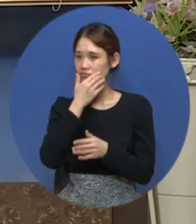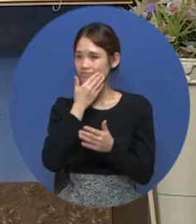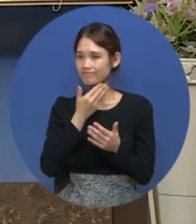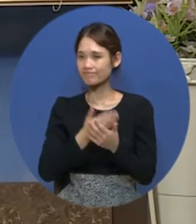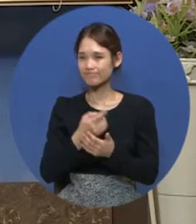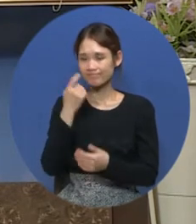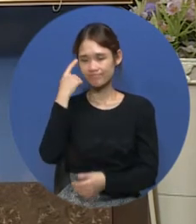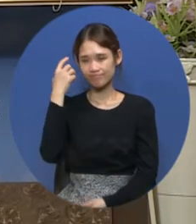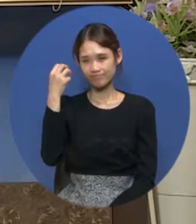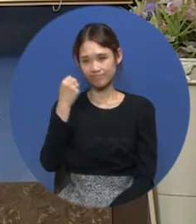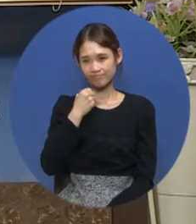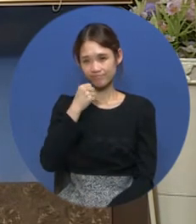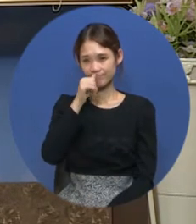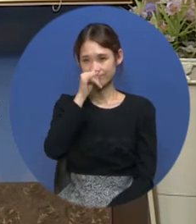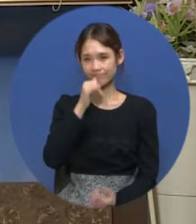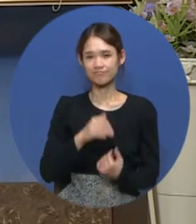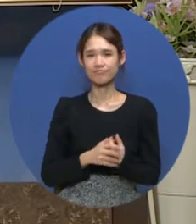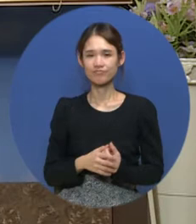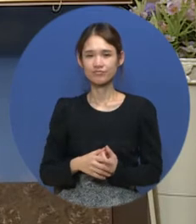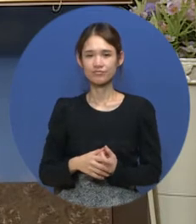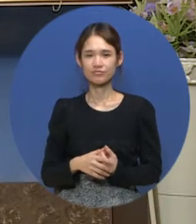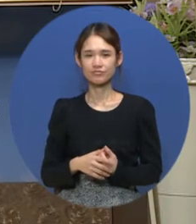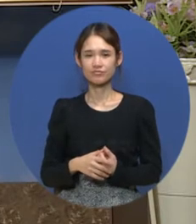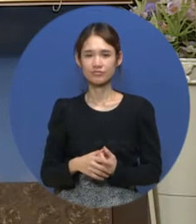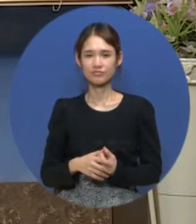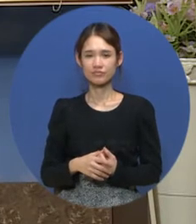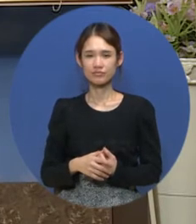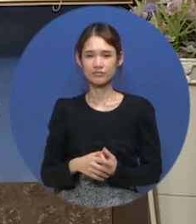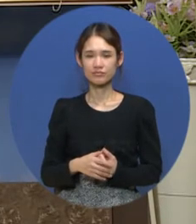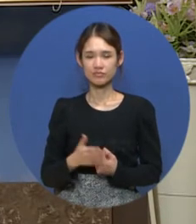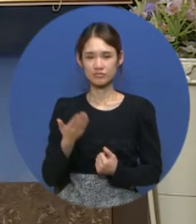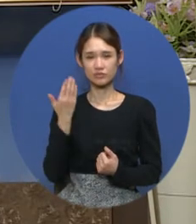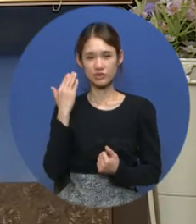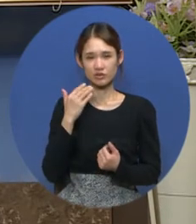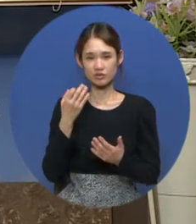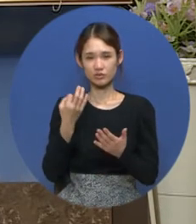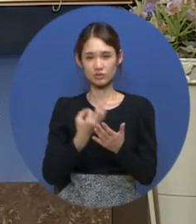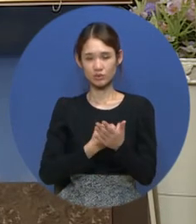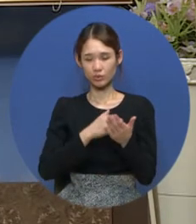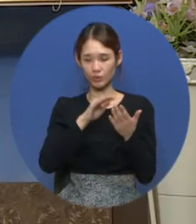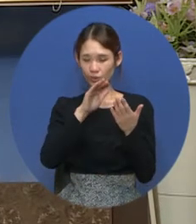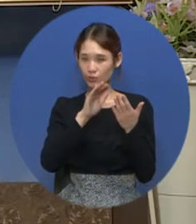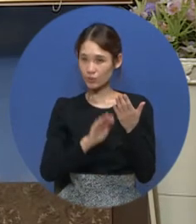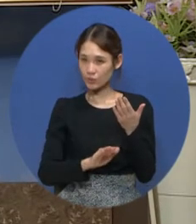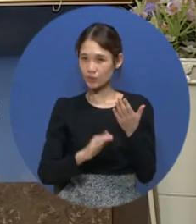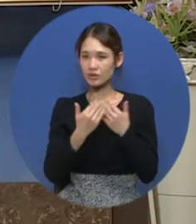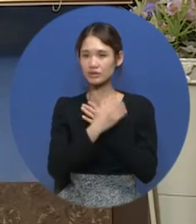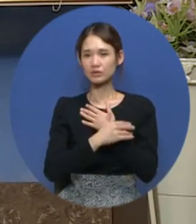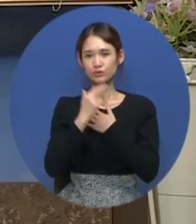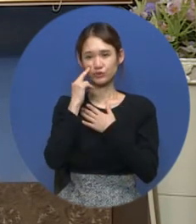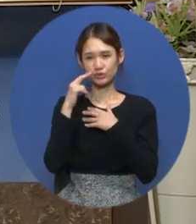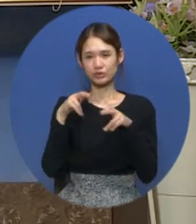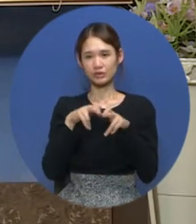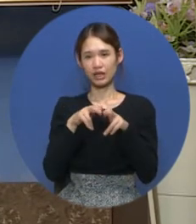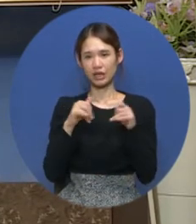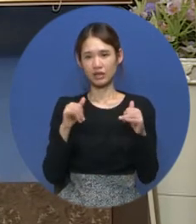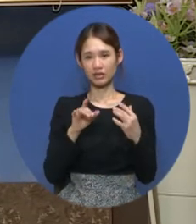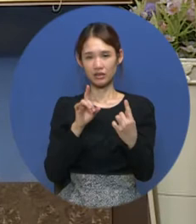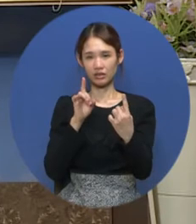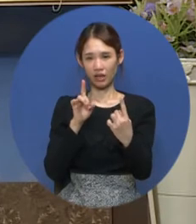있는 4 부분인 것 같습니다 그리고 이제 이 책은 저소득 중증 호흡기 장애인을